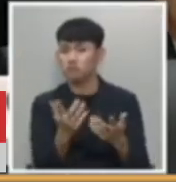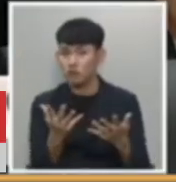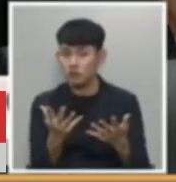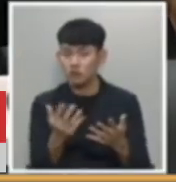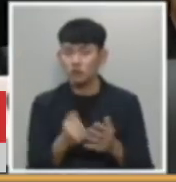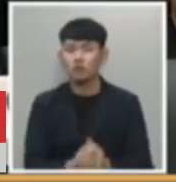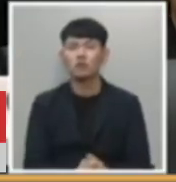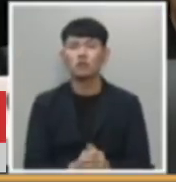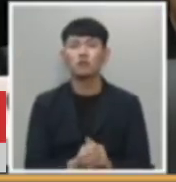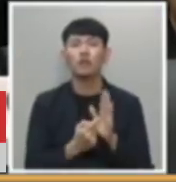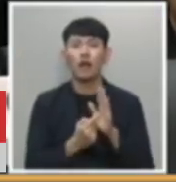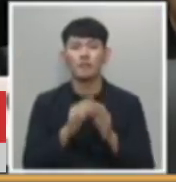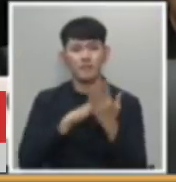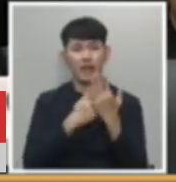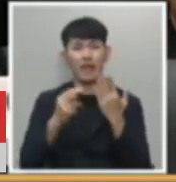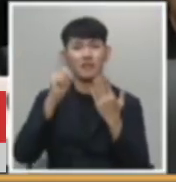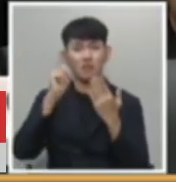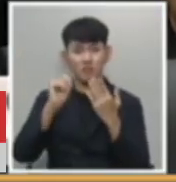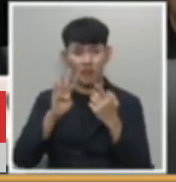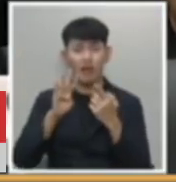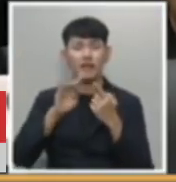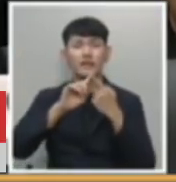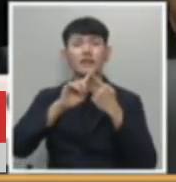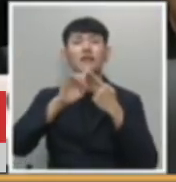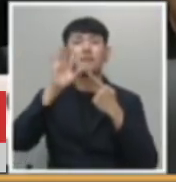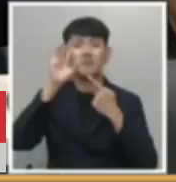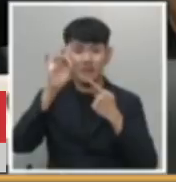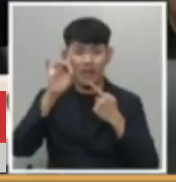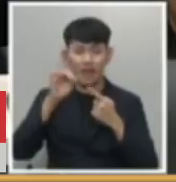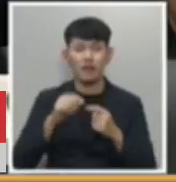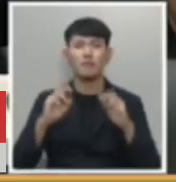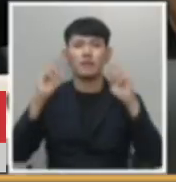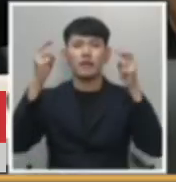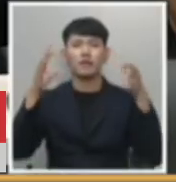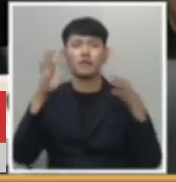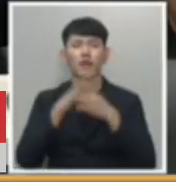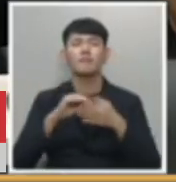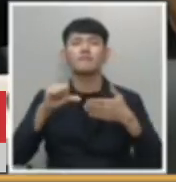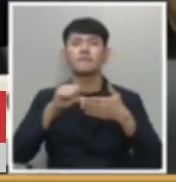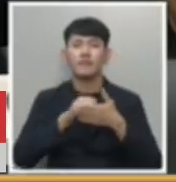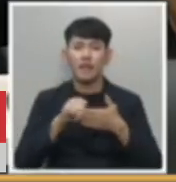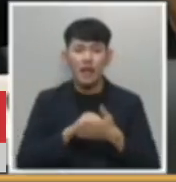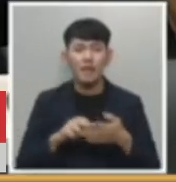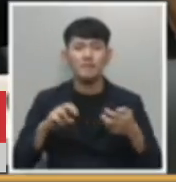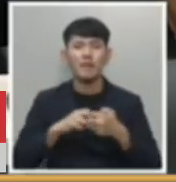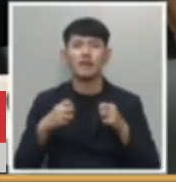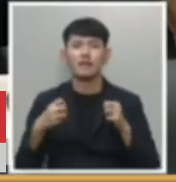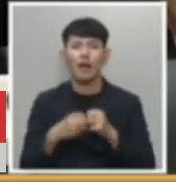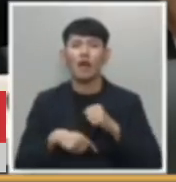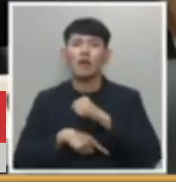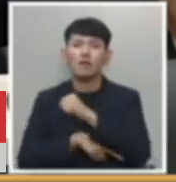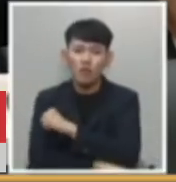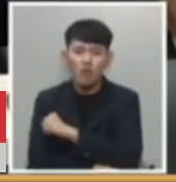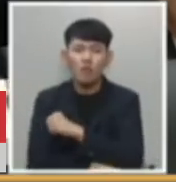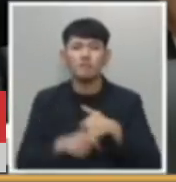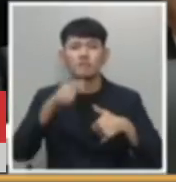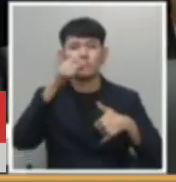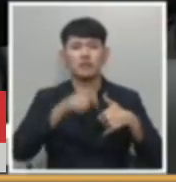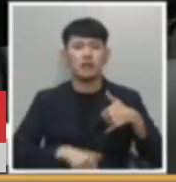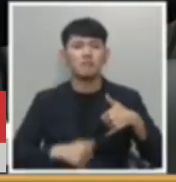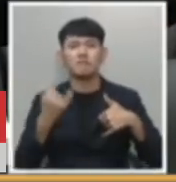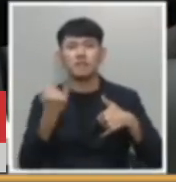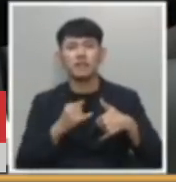านโยบายข้อที่8นะครับนโยบายเร่งด่วนข้อที่8เนี่ยก็คือในเรื่องของการแก้ไขปัญหาการทุจริตประพฤติมิชอบในวงราช